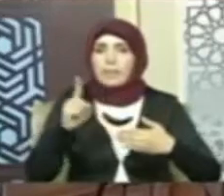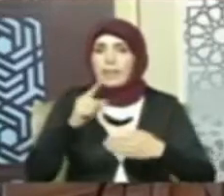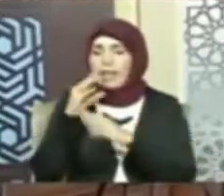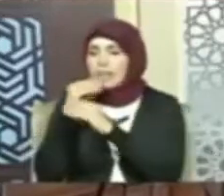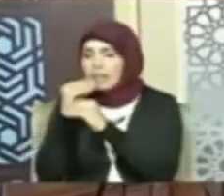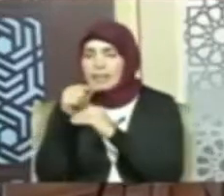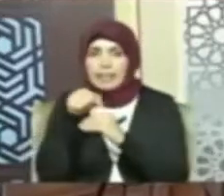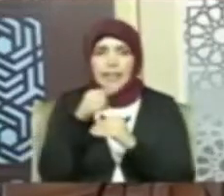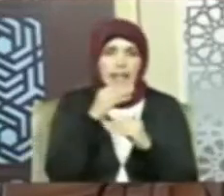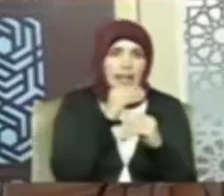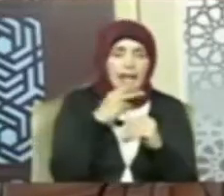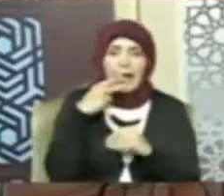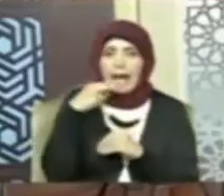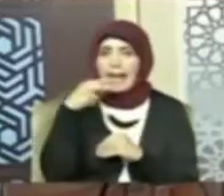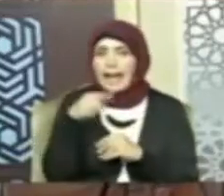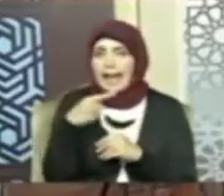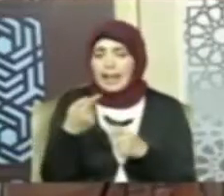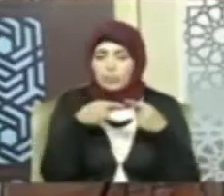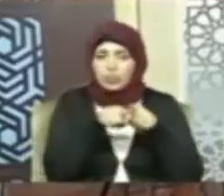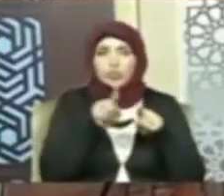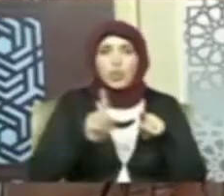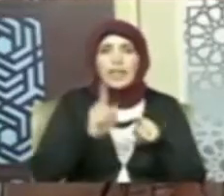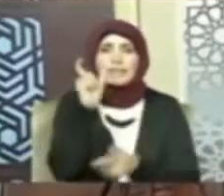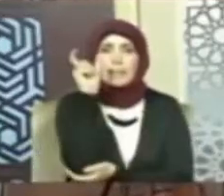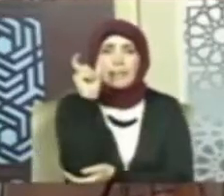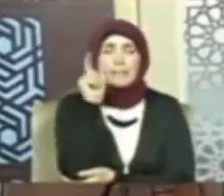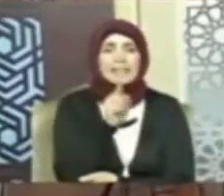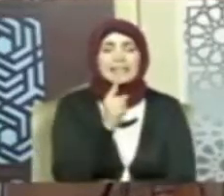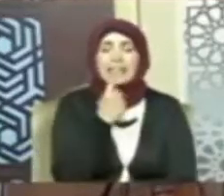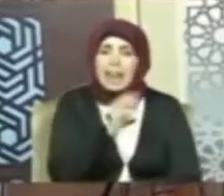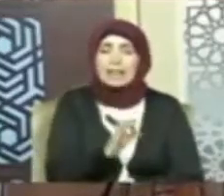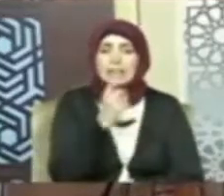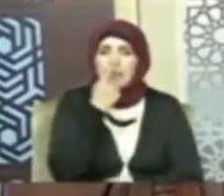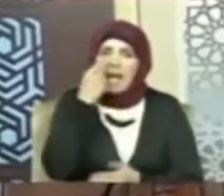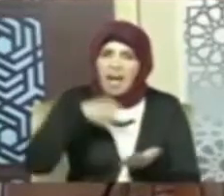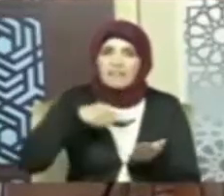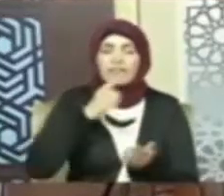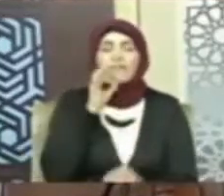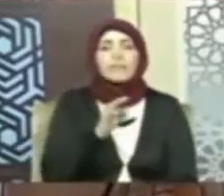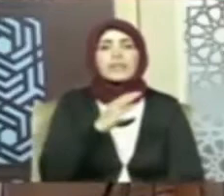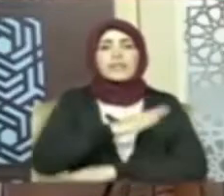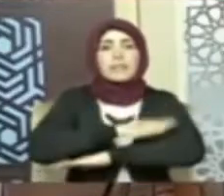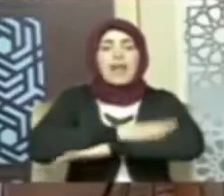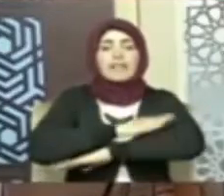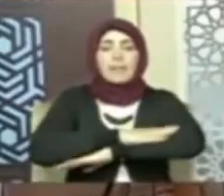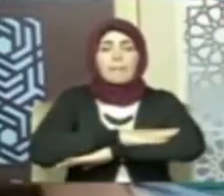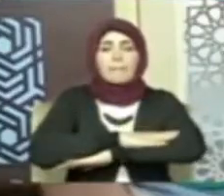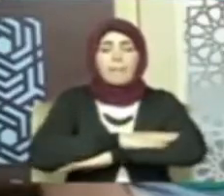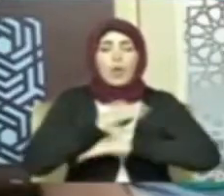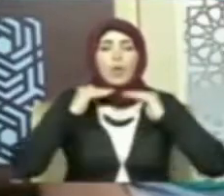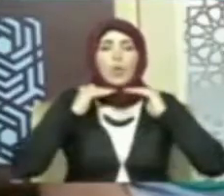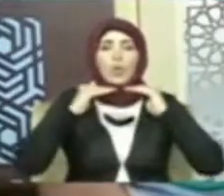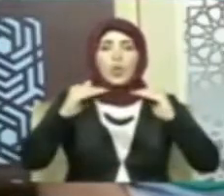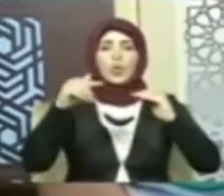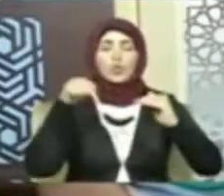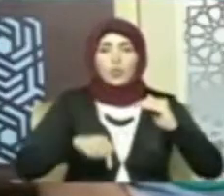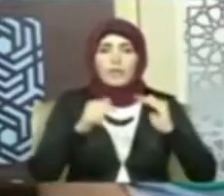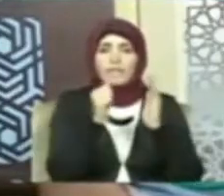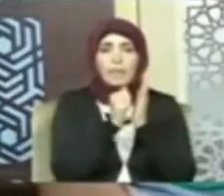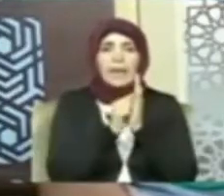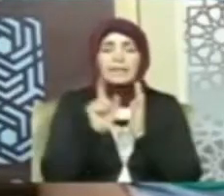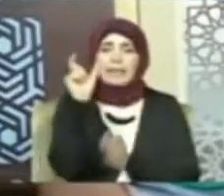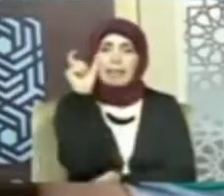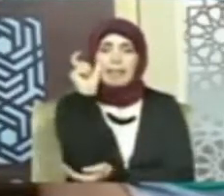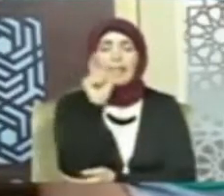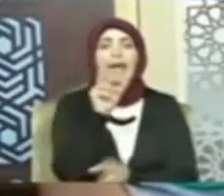بما لا يليق، وعليك أن تلزم الأدب والسكينة في بيت الله كما تلزمه في